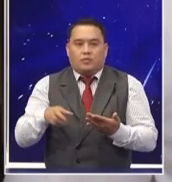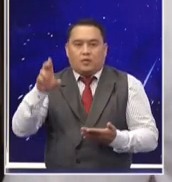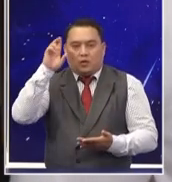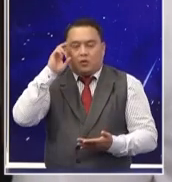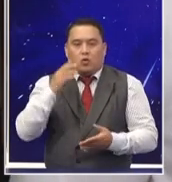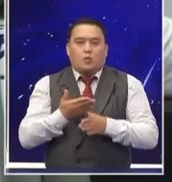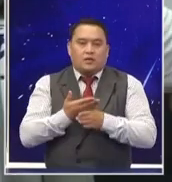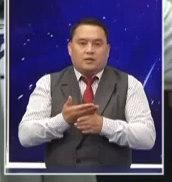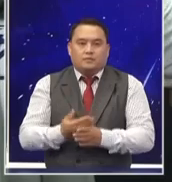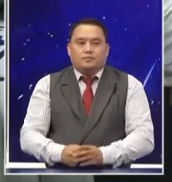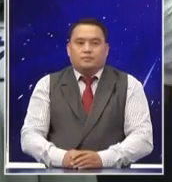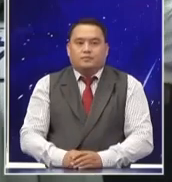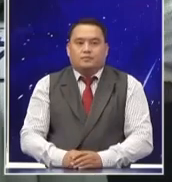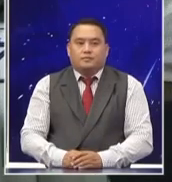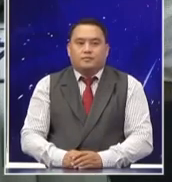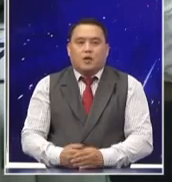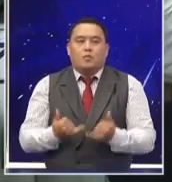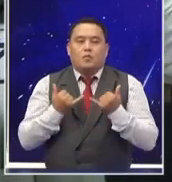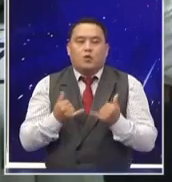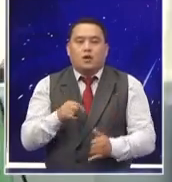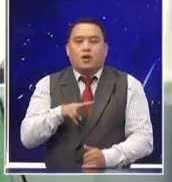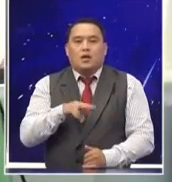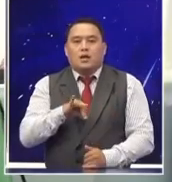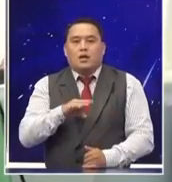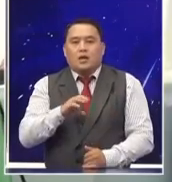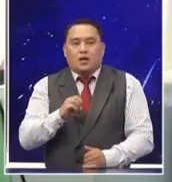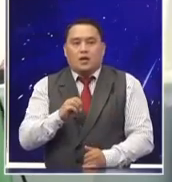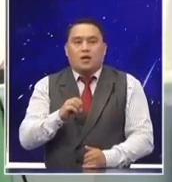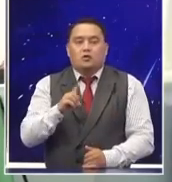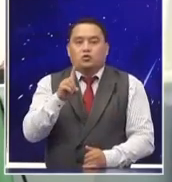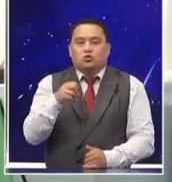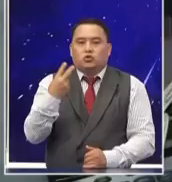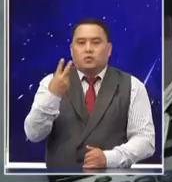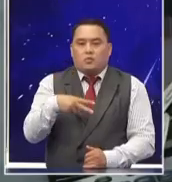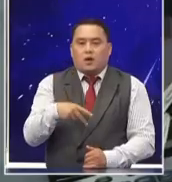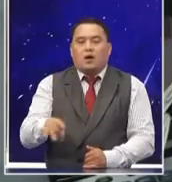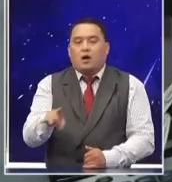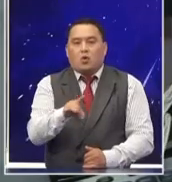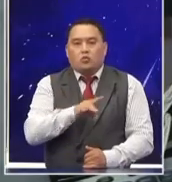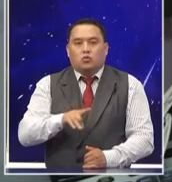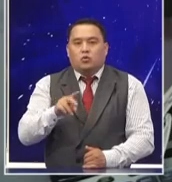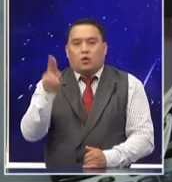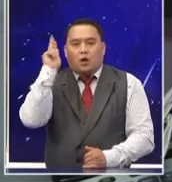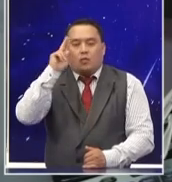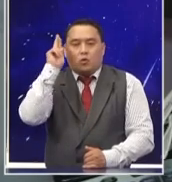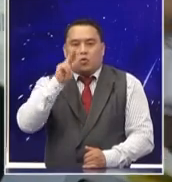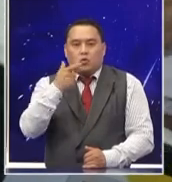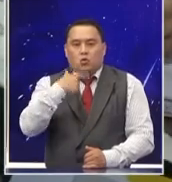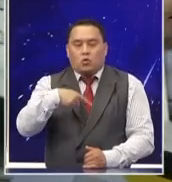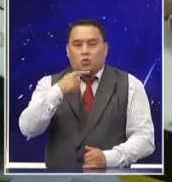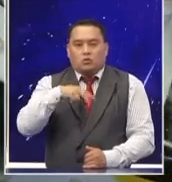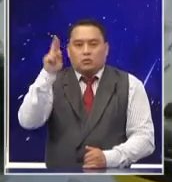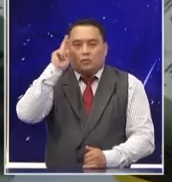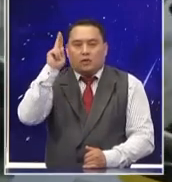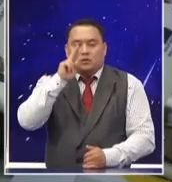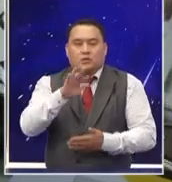мемлекеттік көмектер. Бір айта кетерлігі, бүгінде Іле ауданы бойынша 120 адам аталмыш курс бойынша өз оқуларын онлайн